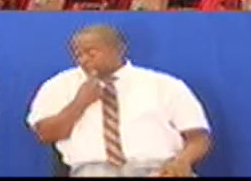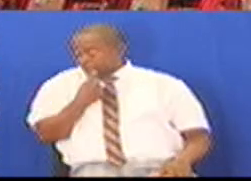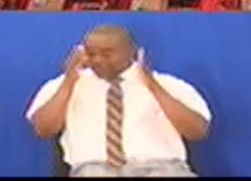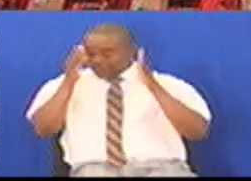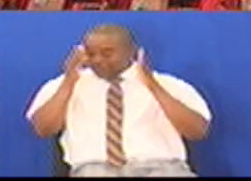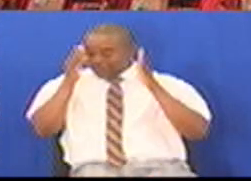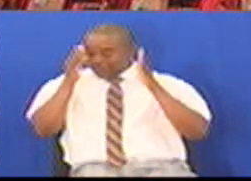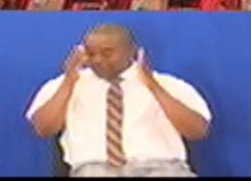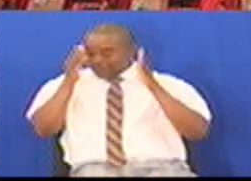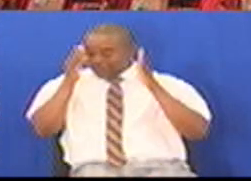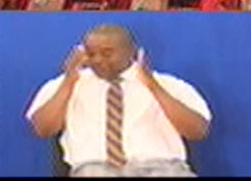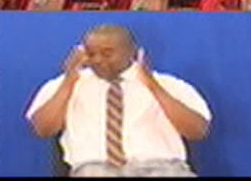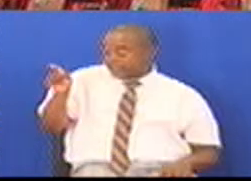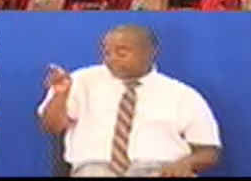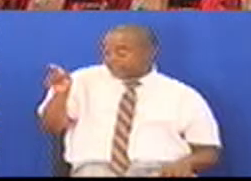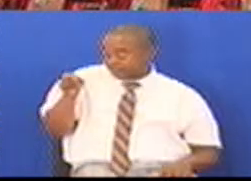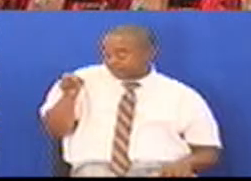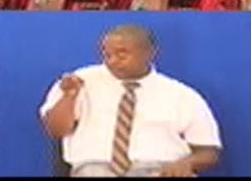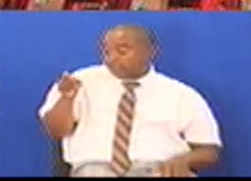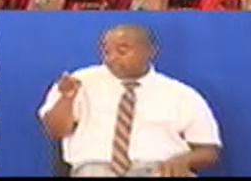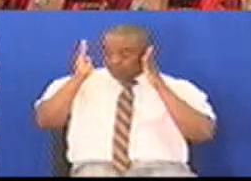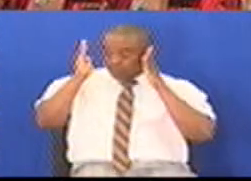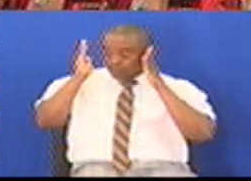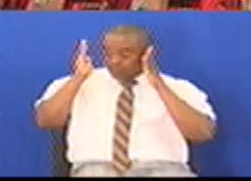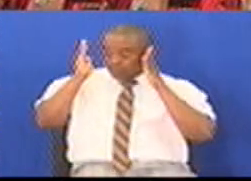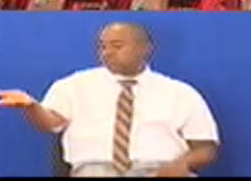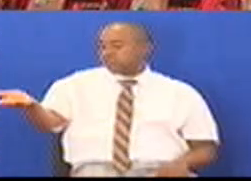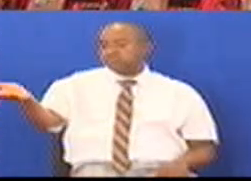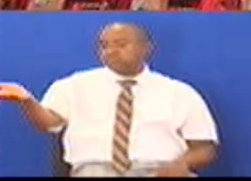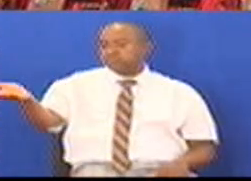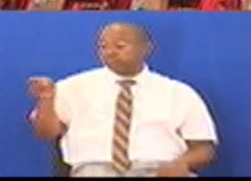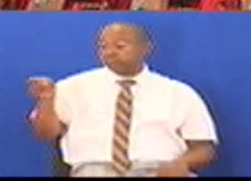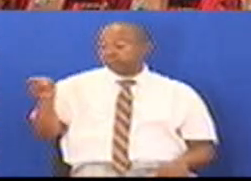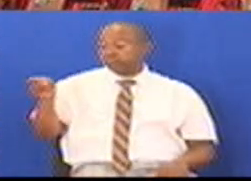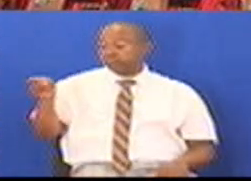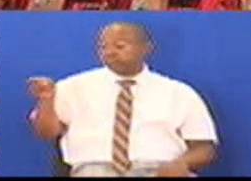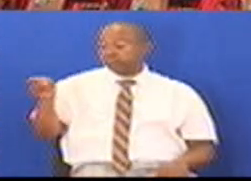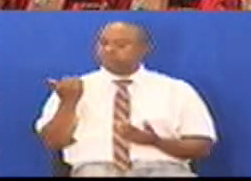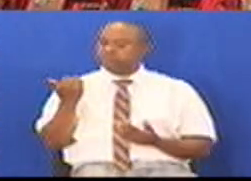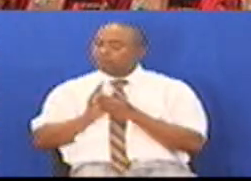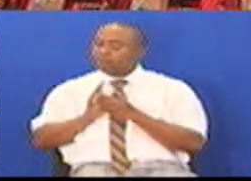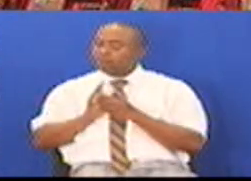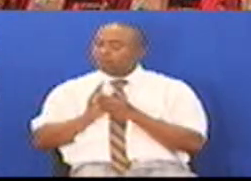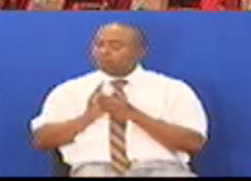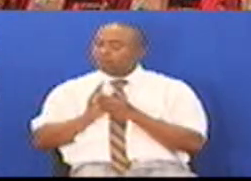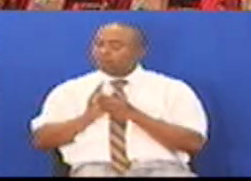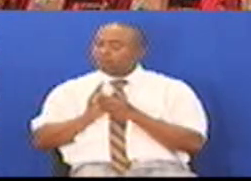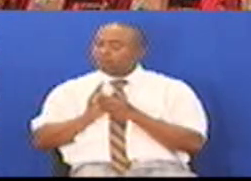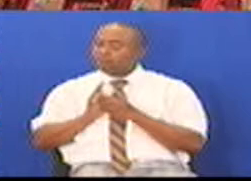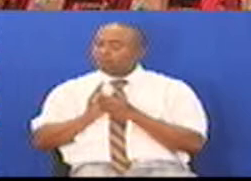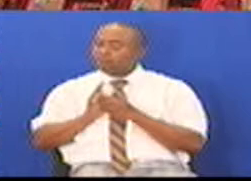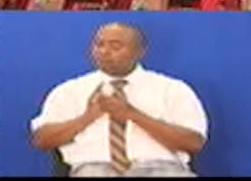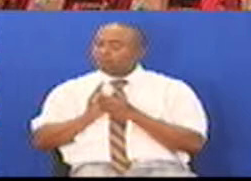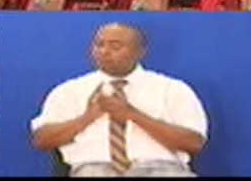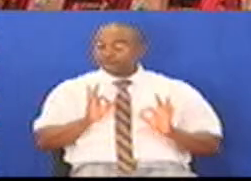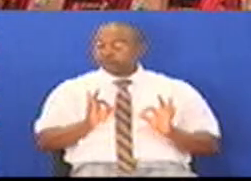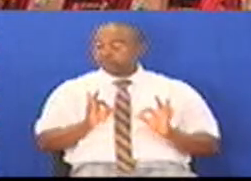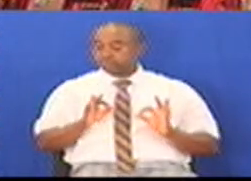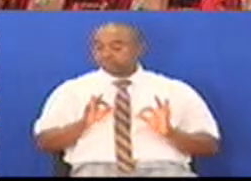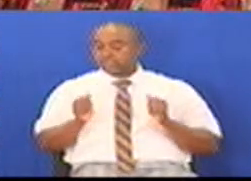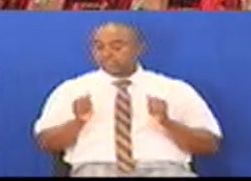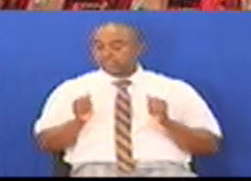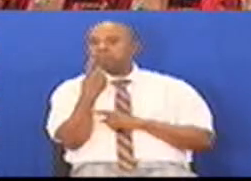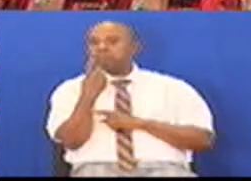wewe kwa namna ambavyo umeliongoza bunge hili la 11 vizuri,